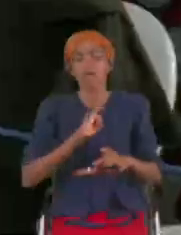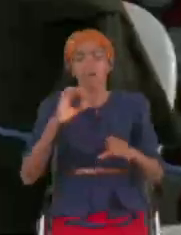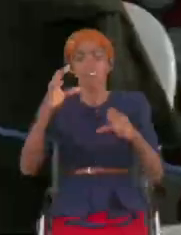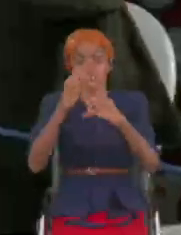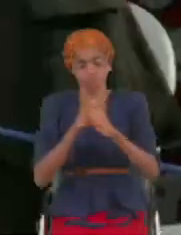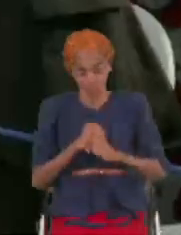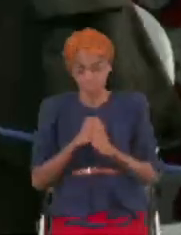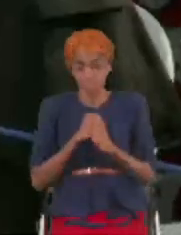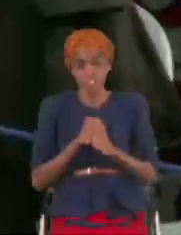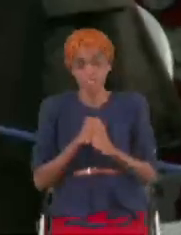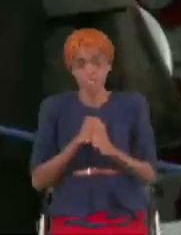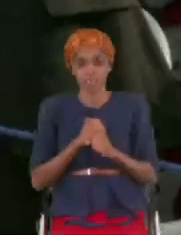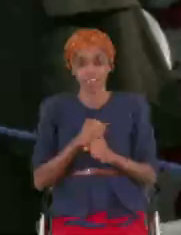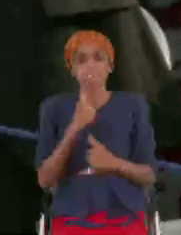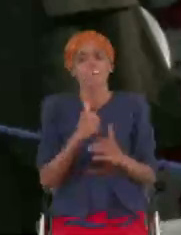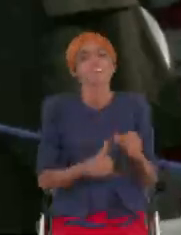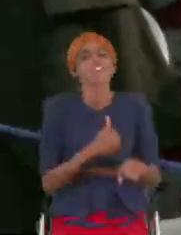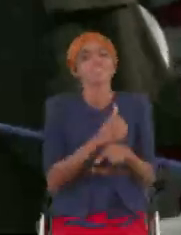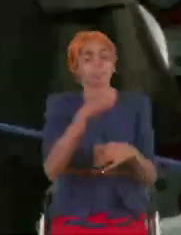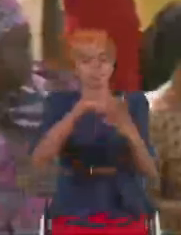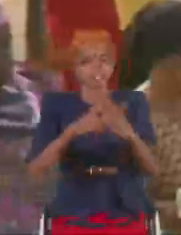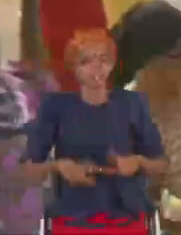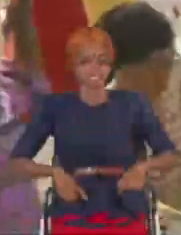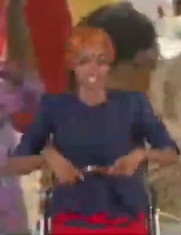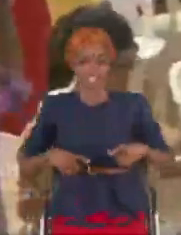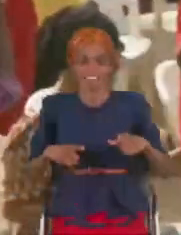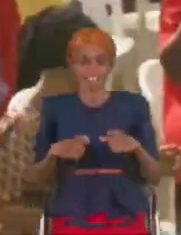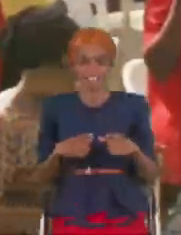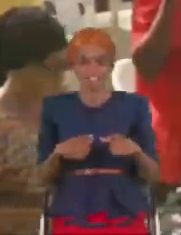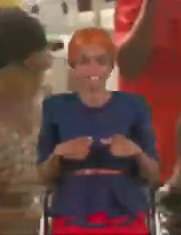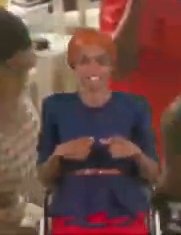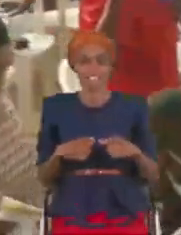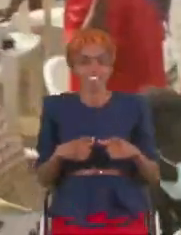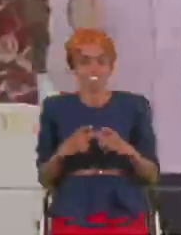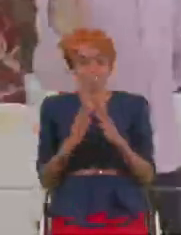reçois la confirmation dans ta vie